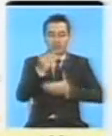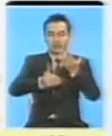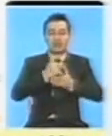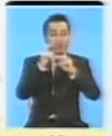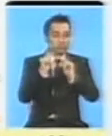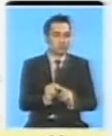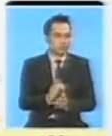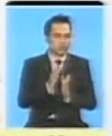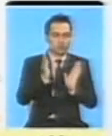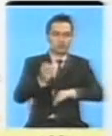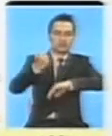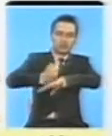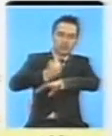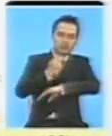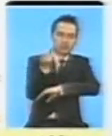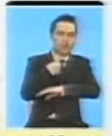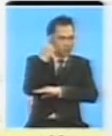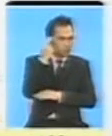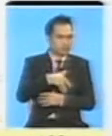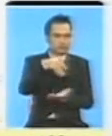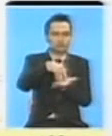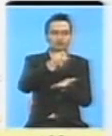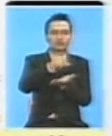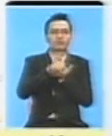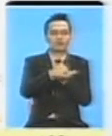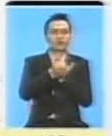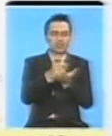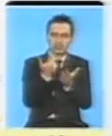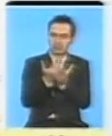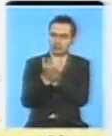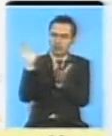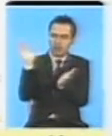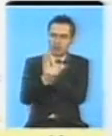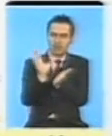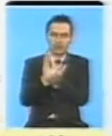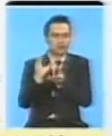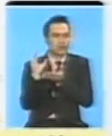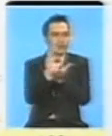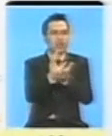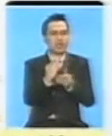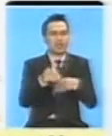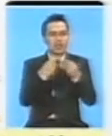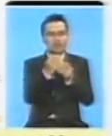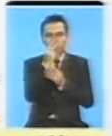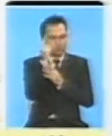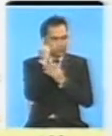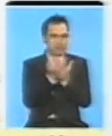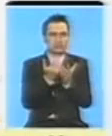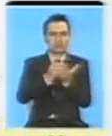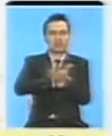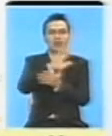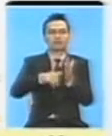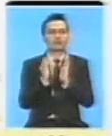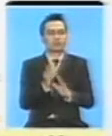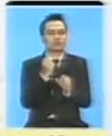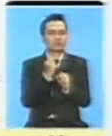างด้าวทำยังไงมีศูนย์มาตอบเชอร์วิสมีงบประมาณแผนงานโครงการดูแลเรื่องนี้โดยเฉพาะเท่าไหร่เป็นเงินเท่าไหร่มีเ